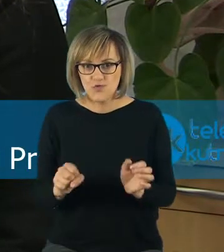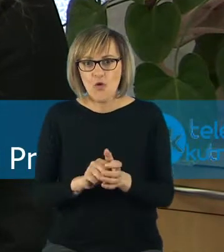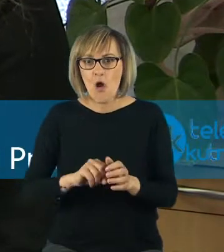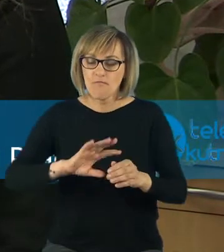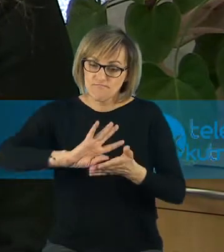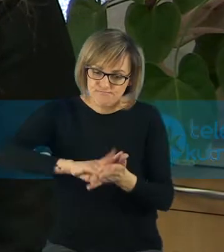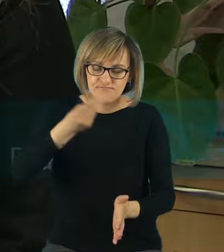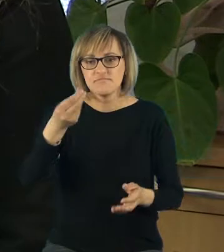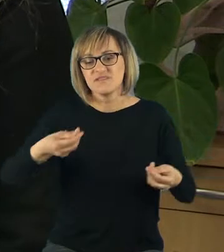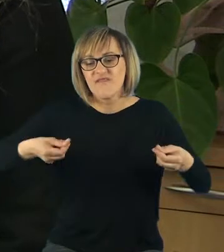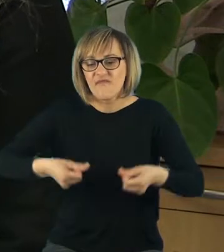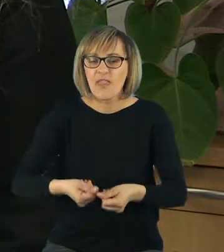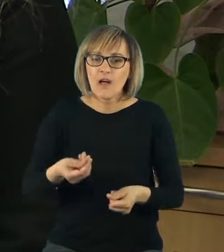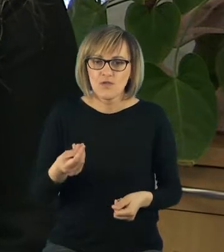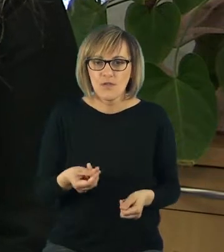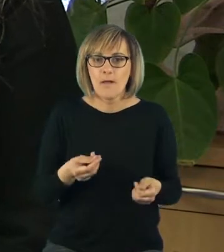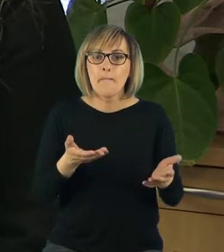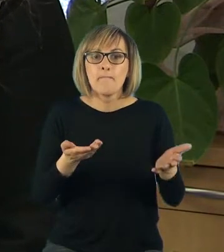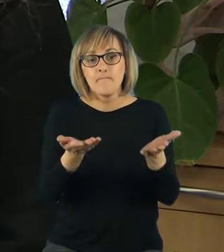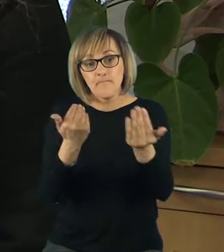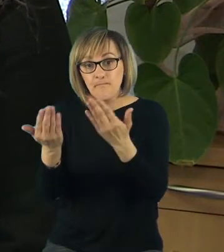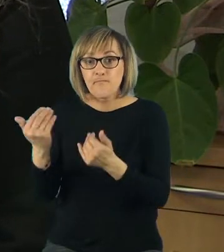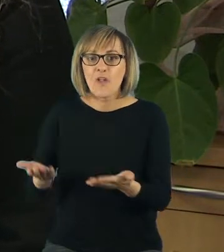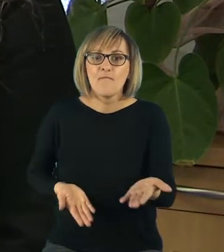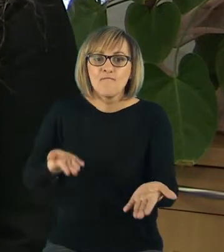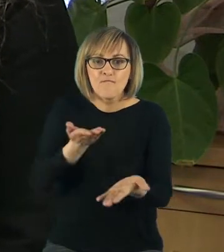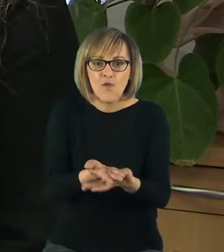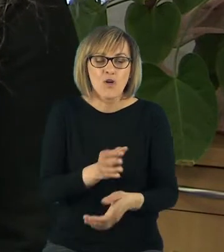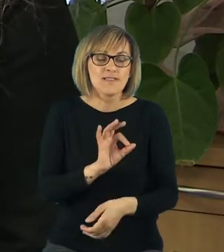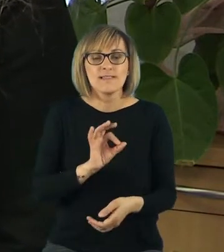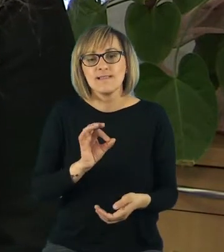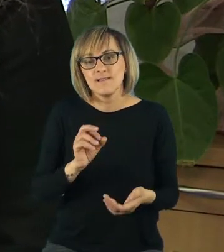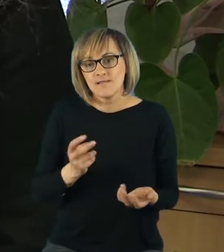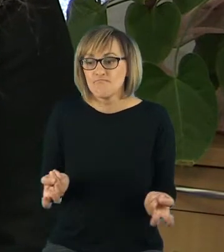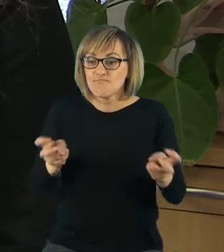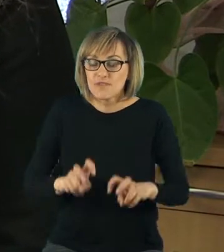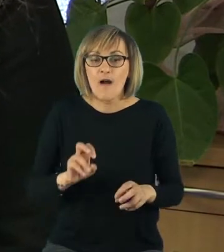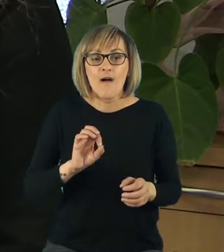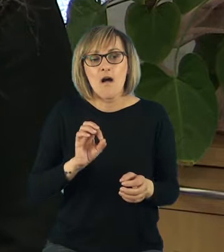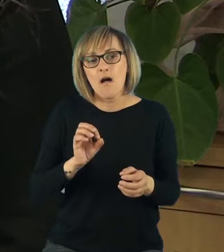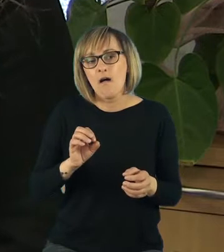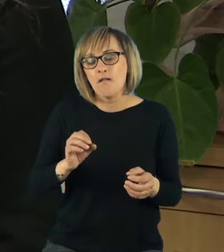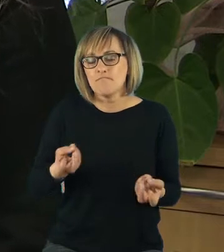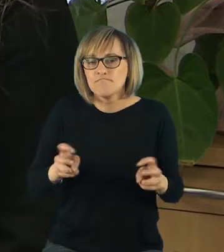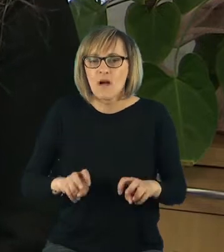wyczerpania środków finansowych prowadzi nabór wniosków o przyznanie dotacji na rozpoczęcie działalności